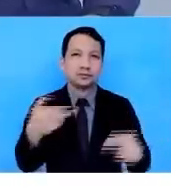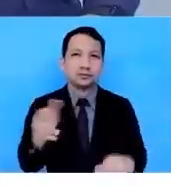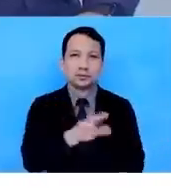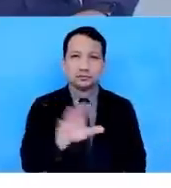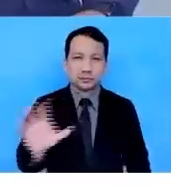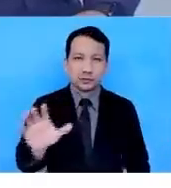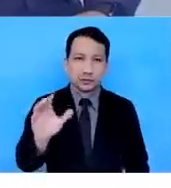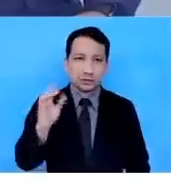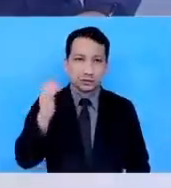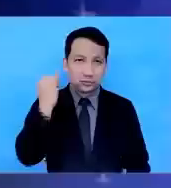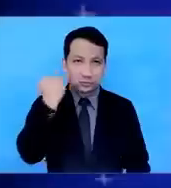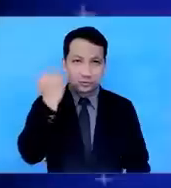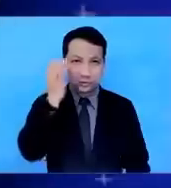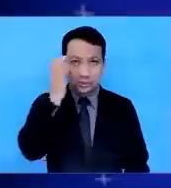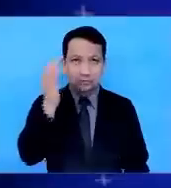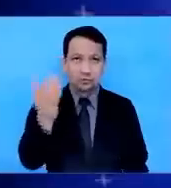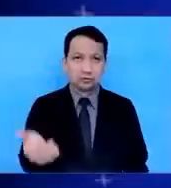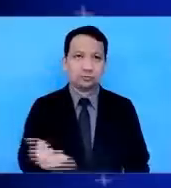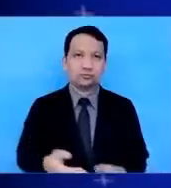si Josh Camo.